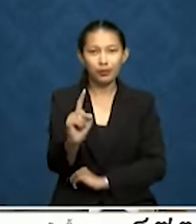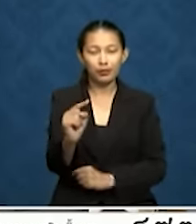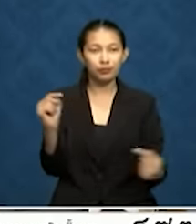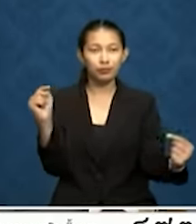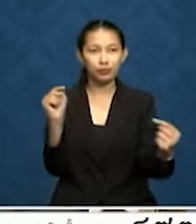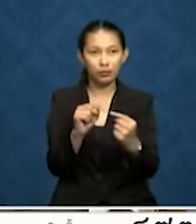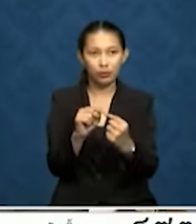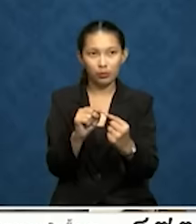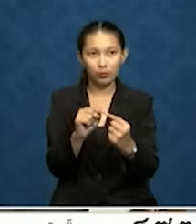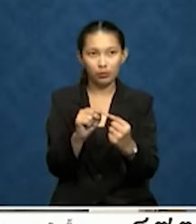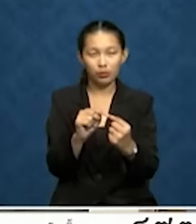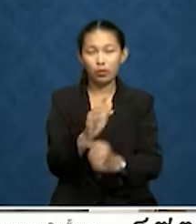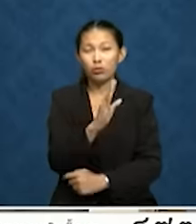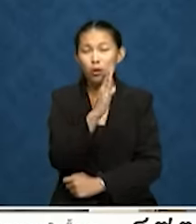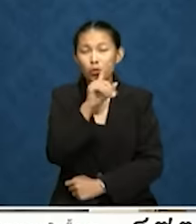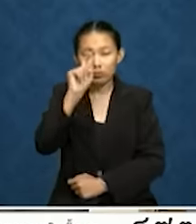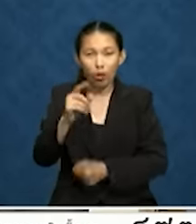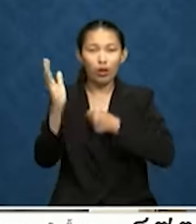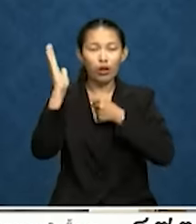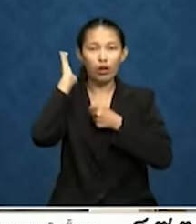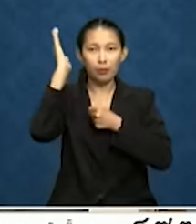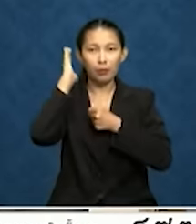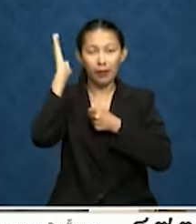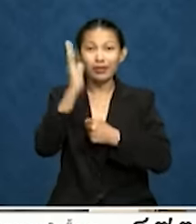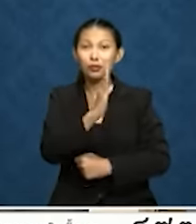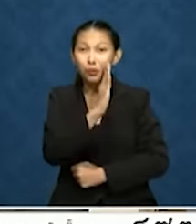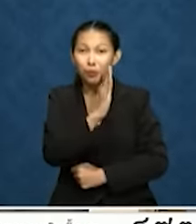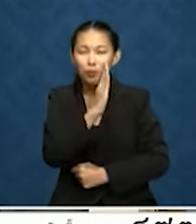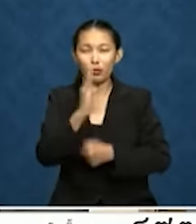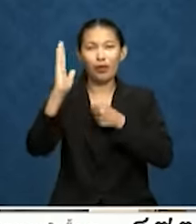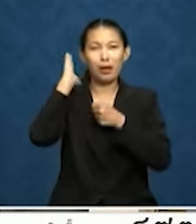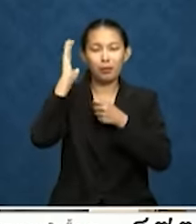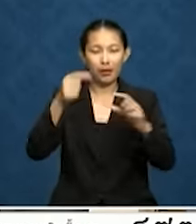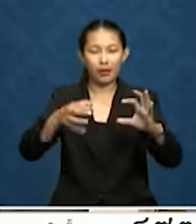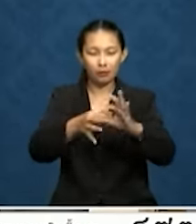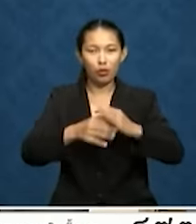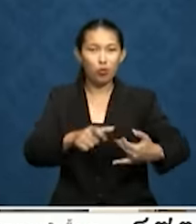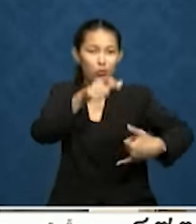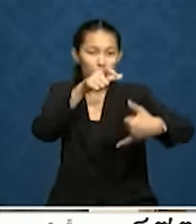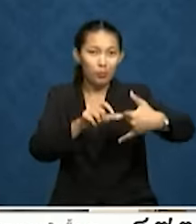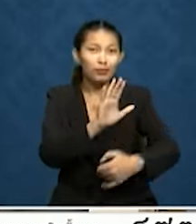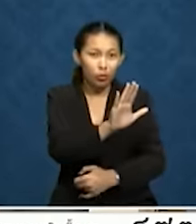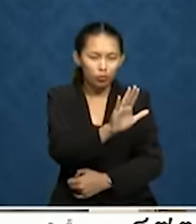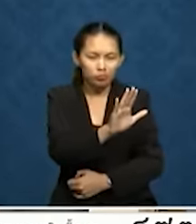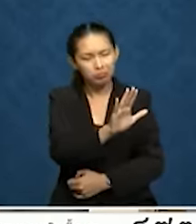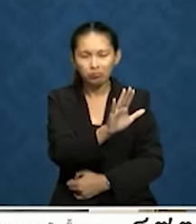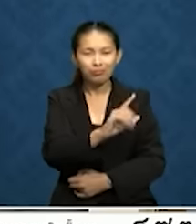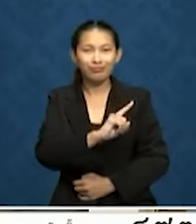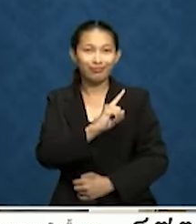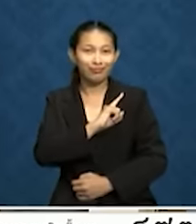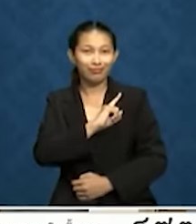องถ้าจะอภิปรายถ้านะจะอภิปรายเรื่องคุณสมบัติผมว่าเราไม่ได้มีหน้า